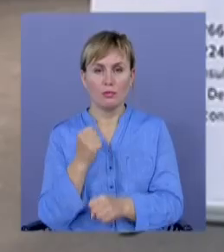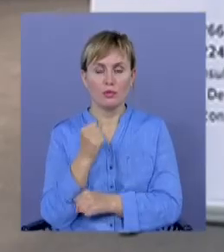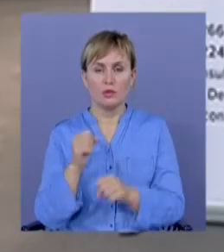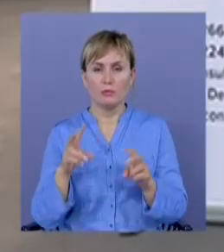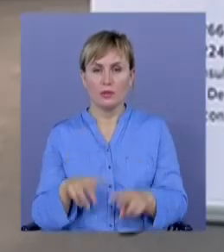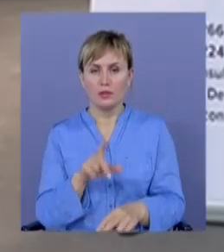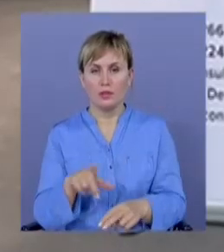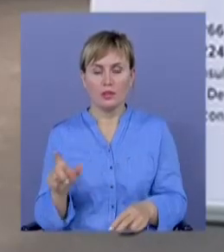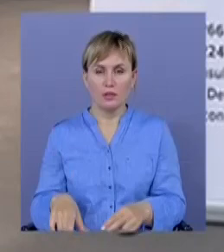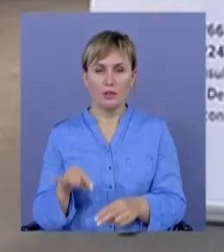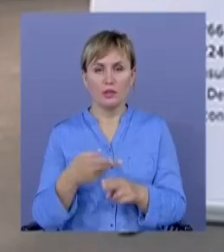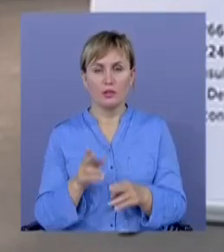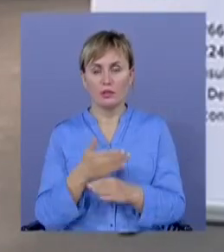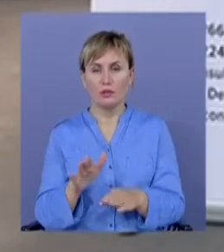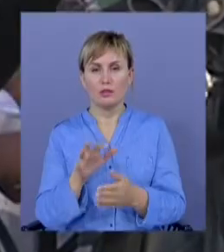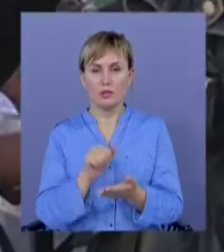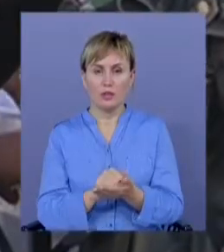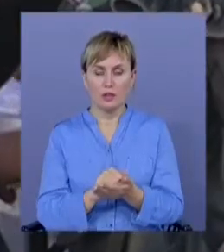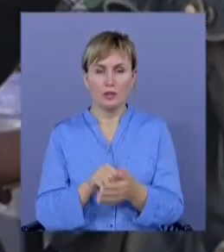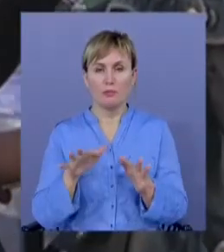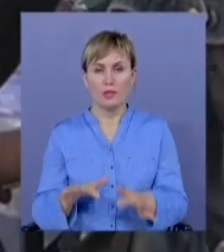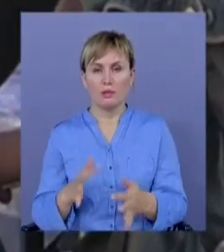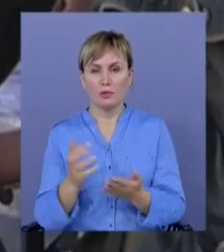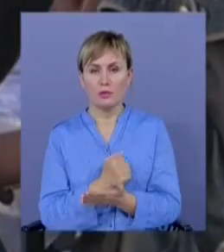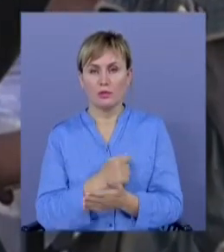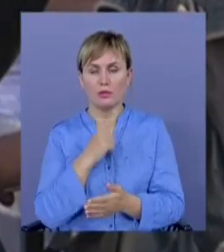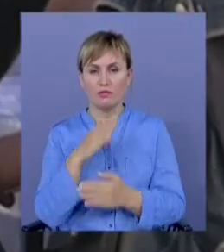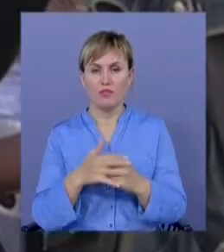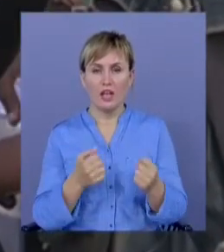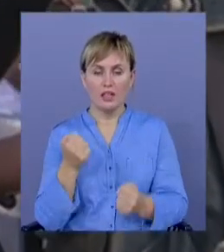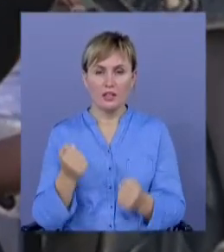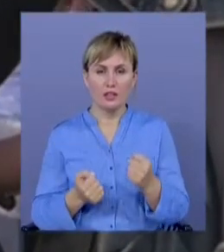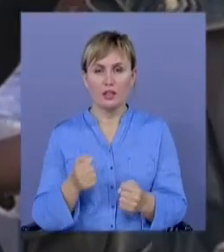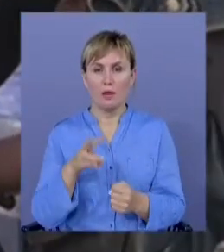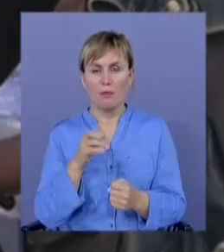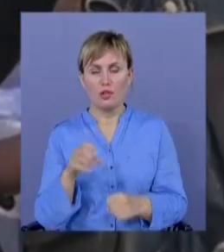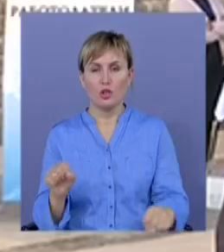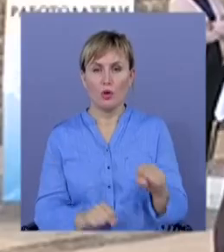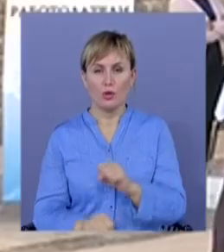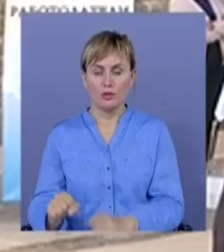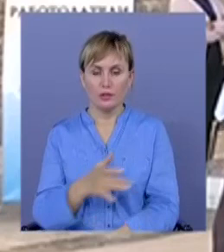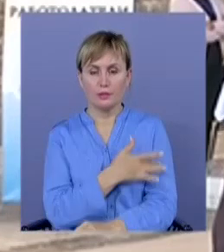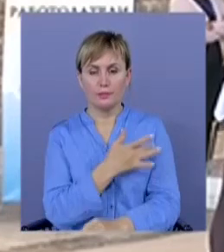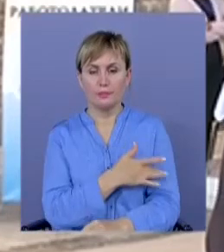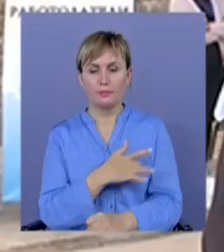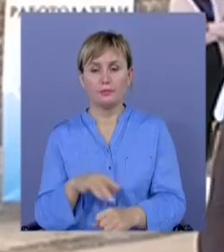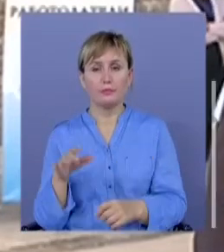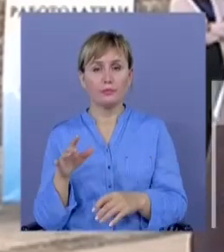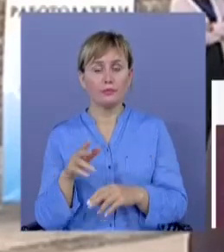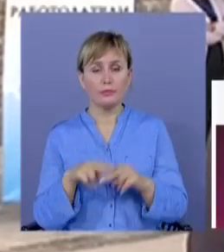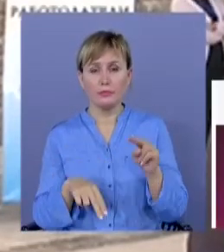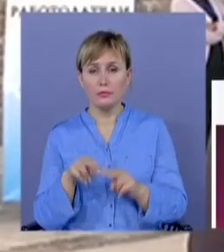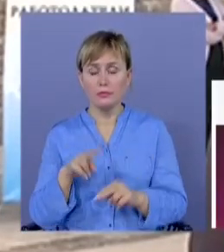специальностях. Внушительную долю незанятых рабочих мест составляют водители, менеджеры и горничные. В сфере строительства он